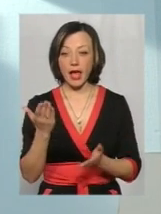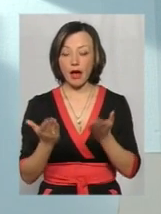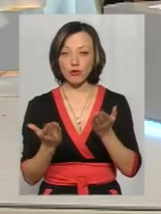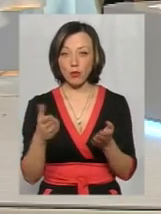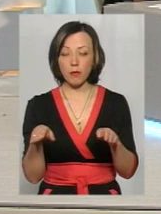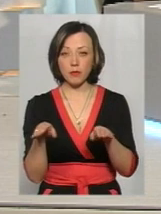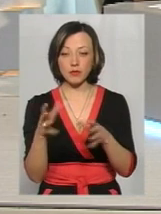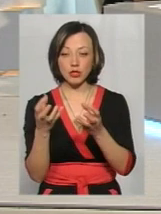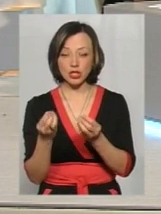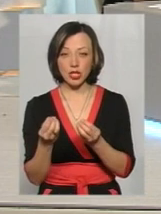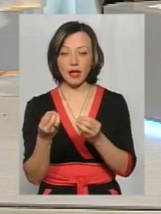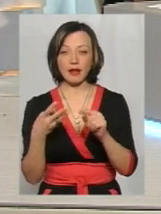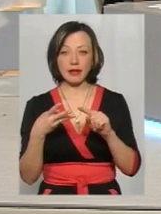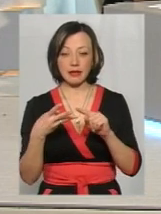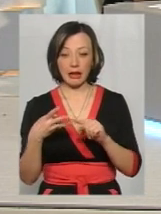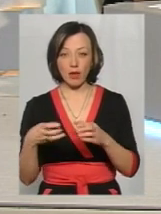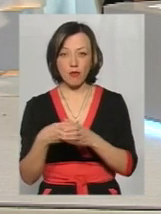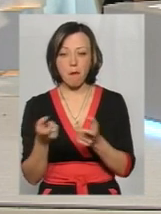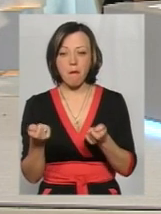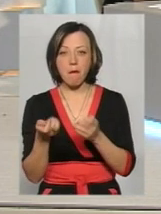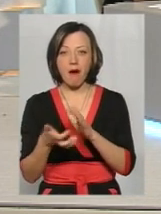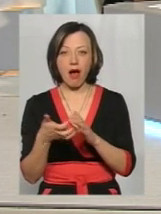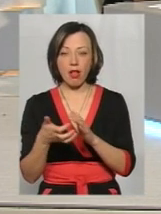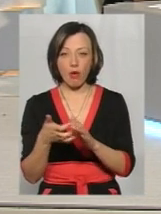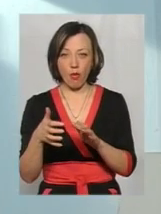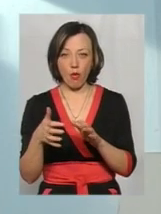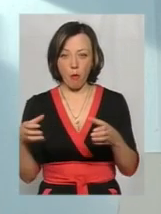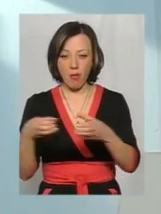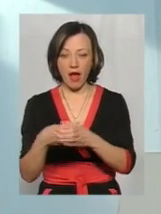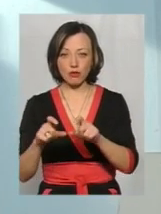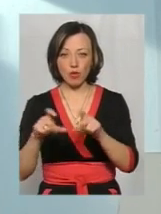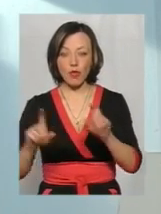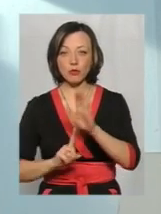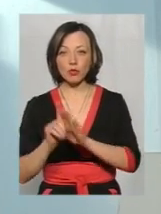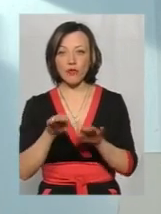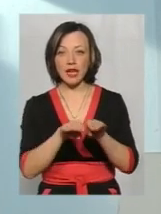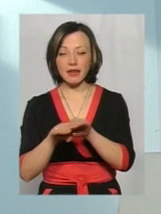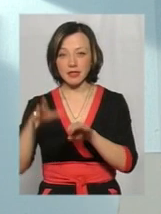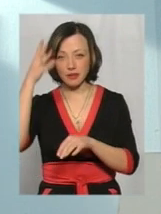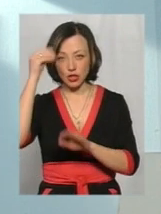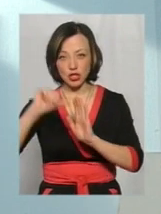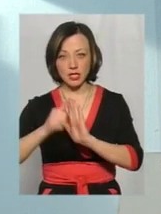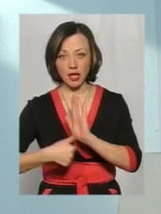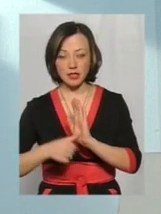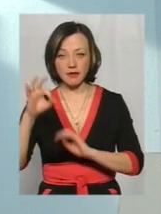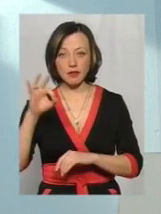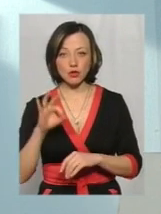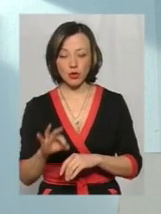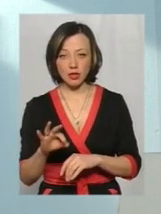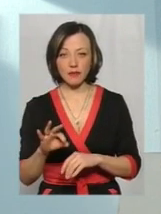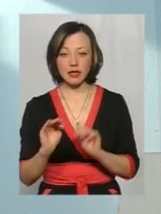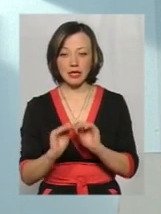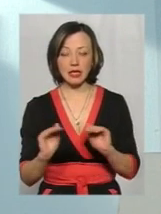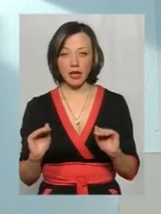візьмемо уже малокомплектні школи, так от на початковому рівні засвоїло 16%